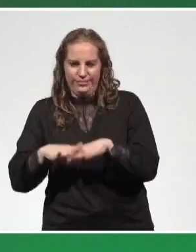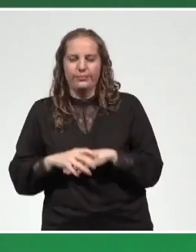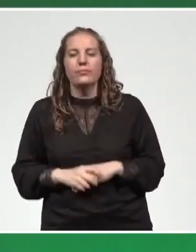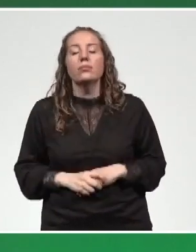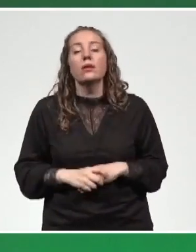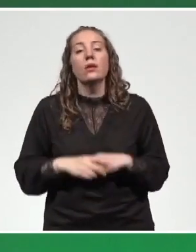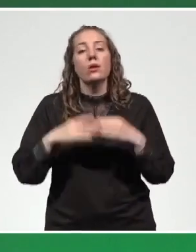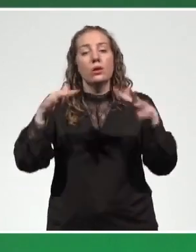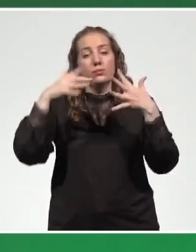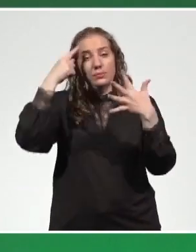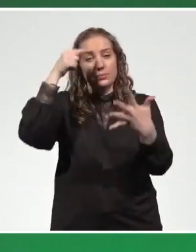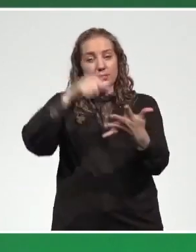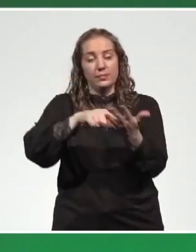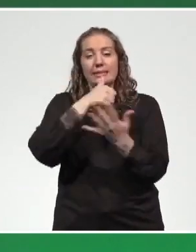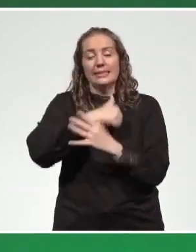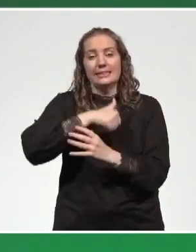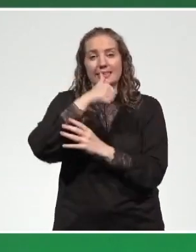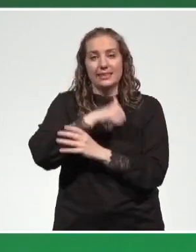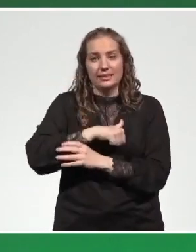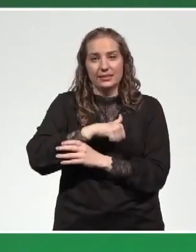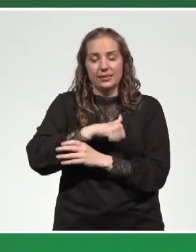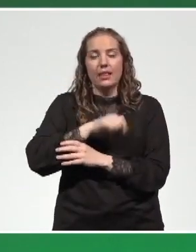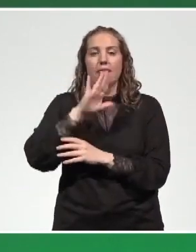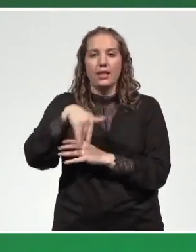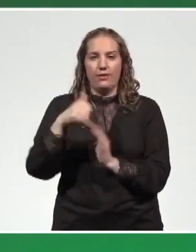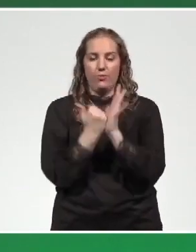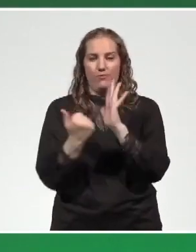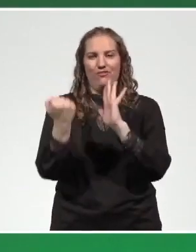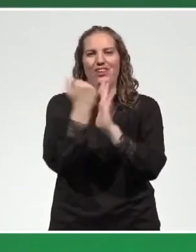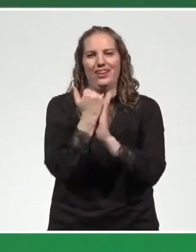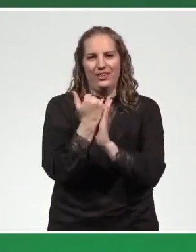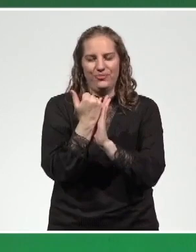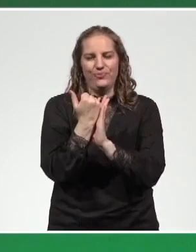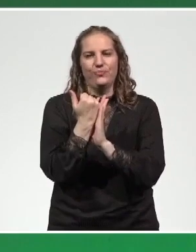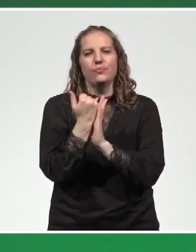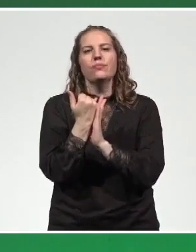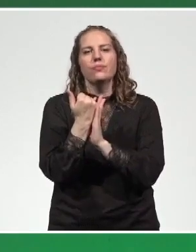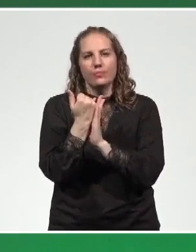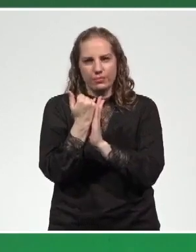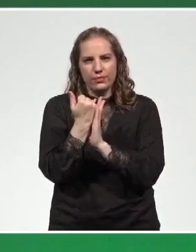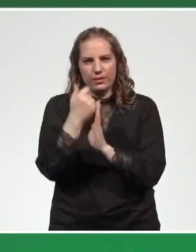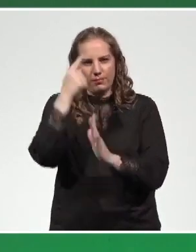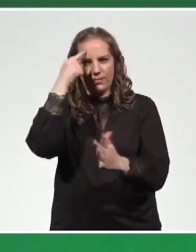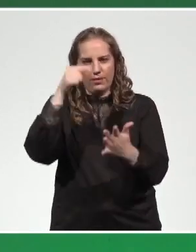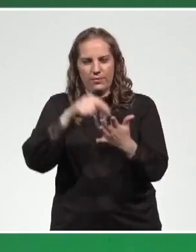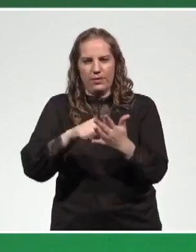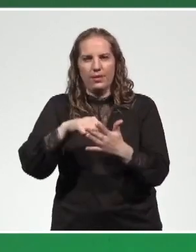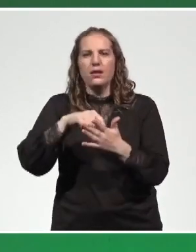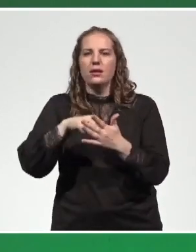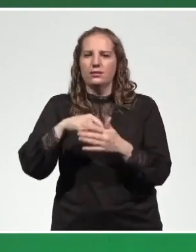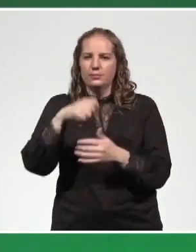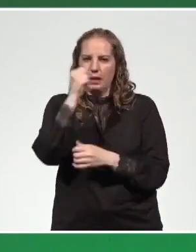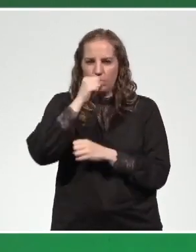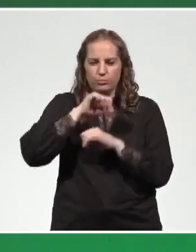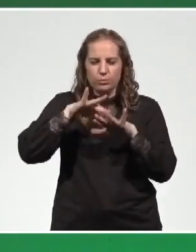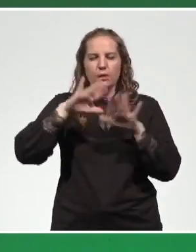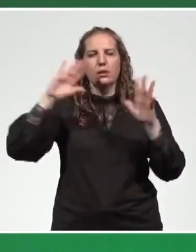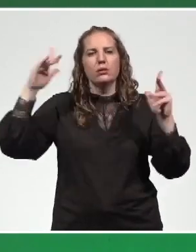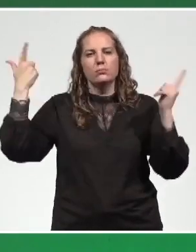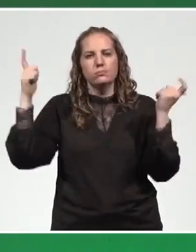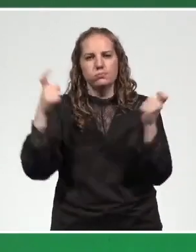Loftslagsmarkmið Íslands verði uppfærð og stemt að auknum samdrætti í losun eða að minnsta kosti